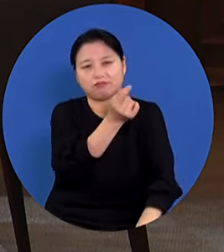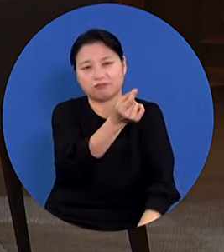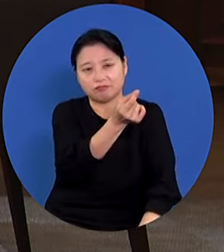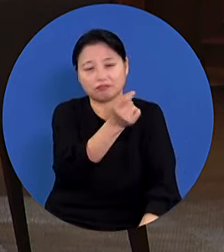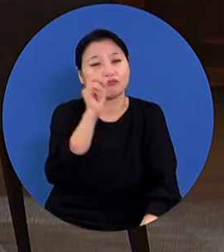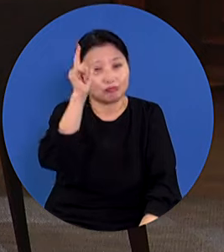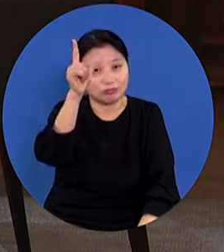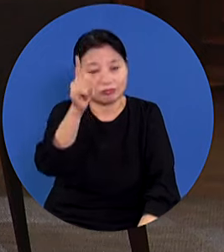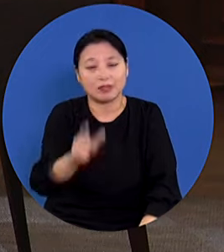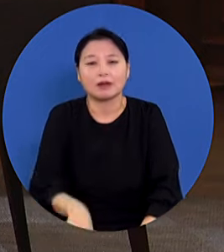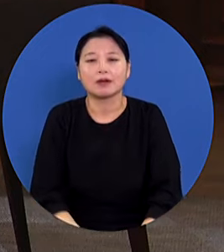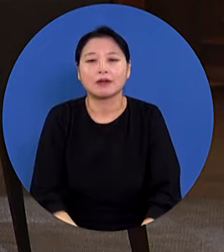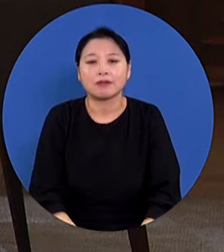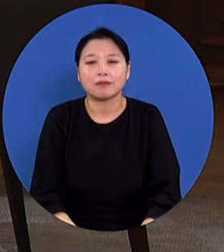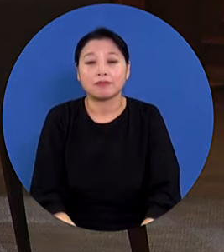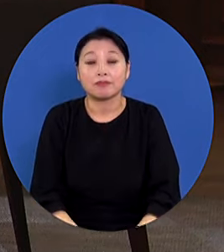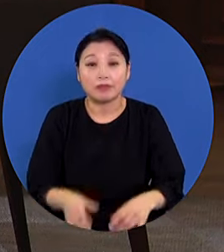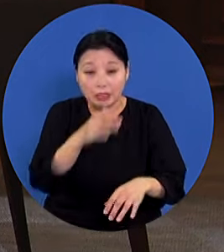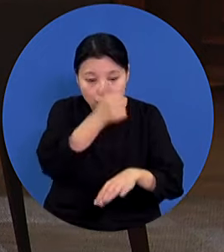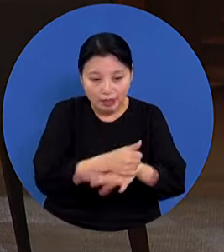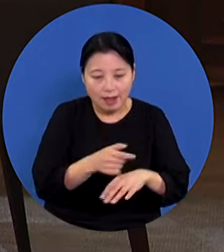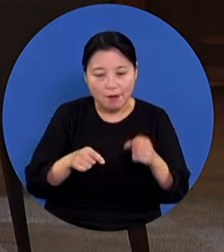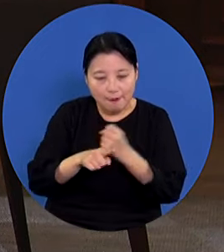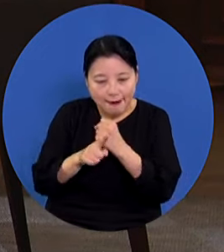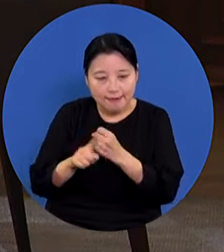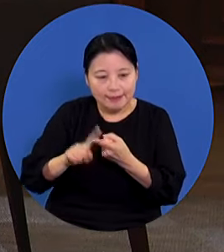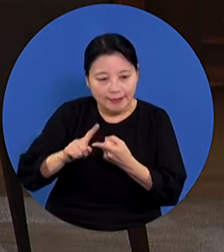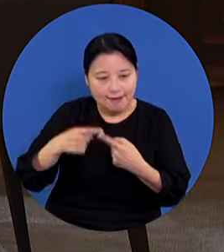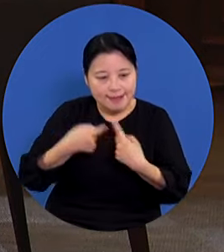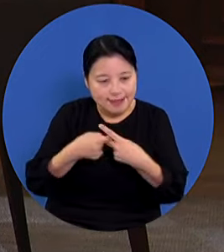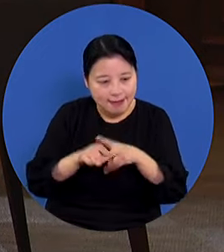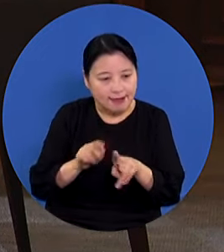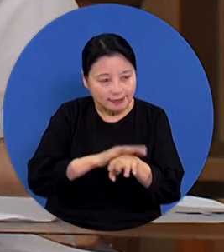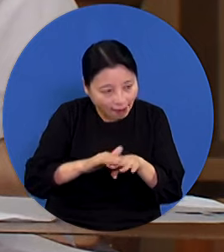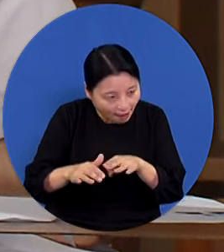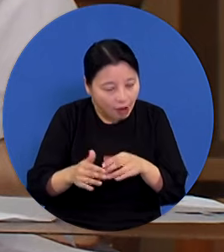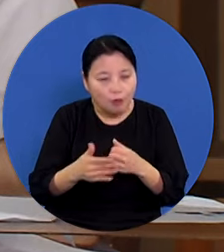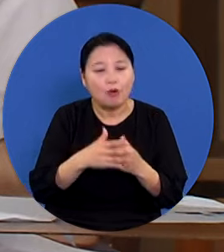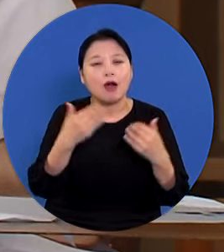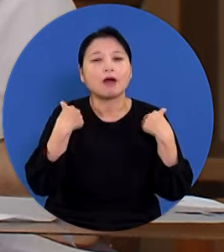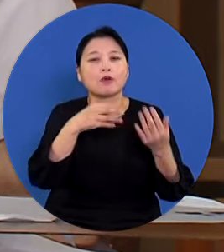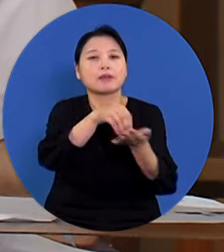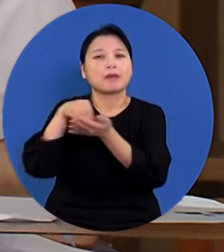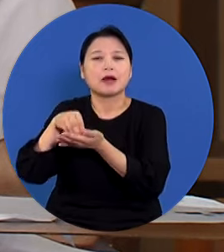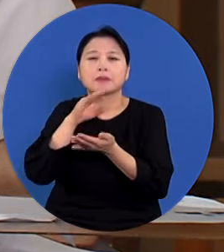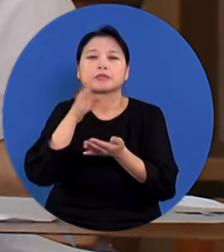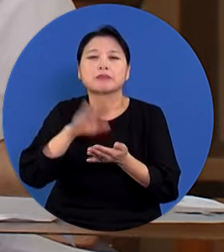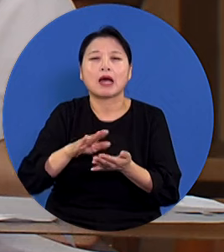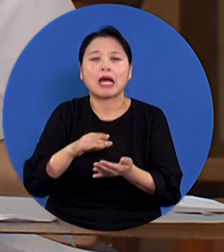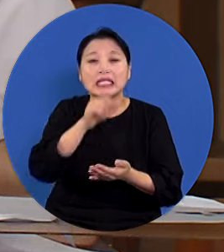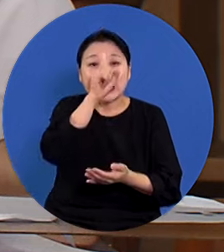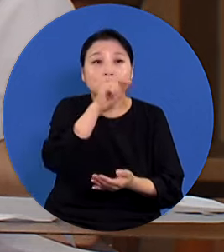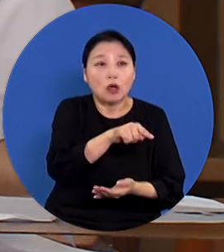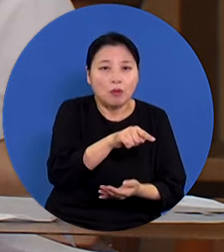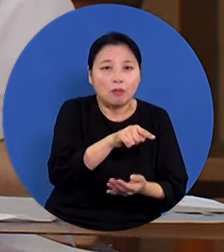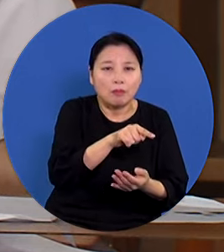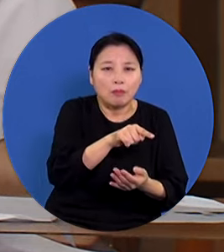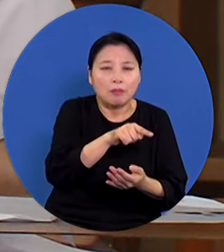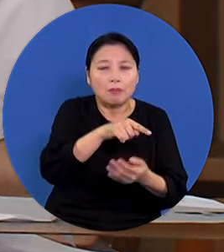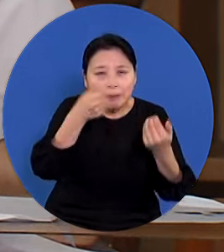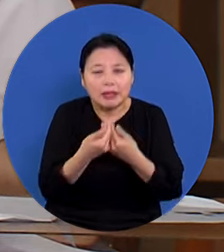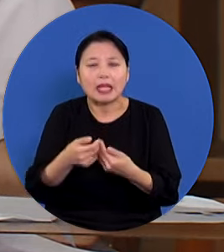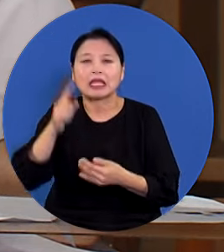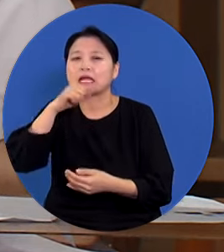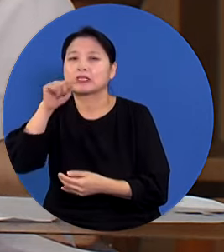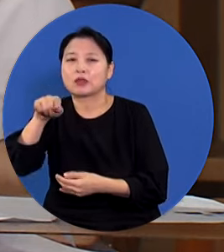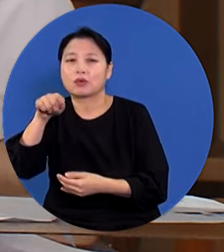출출한 학생들이 맞아요. 예 과학에 대해서 이해도가 높고 이제 카이스트로 오게 되는데 장점도 갖고 있지만 다른 한편으로는 그런 이제 기술